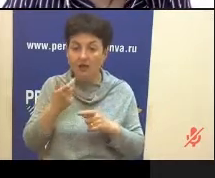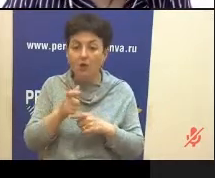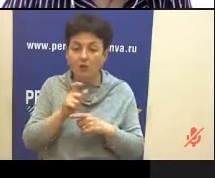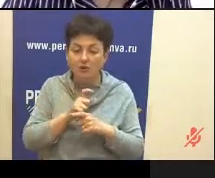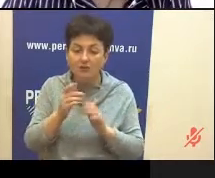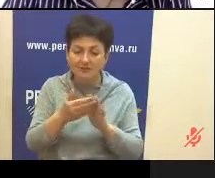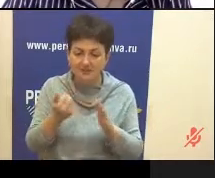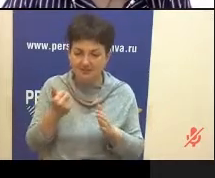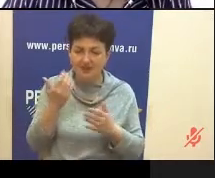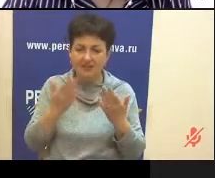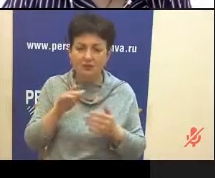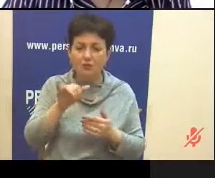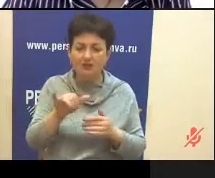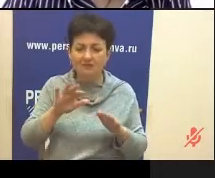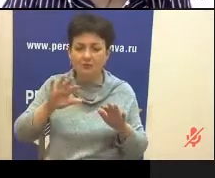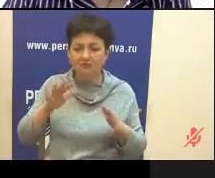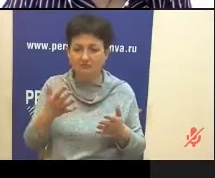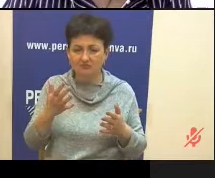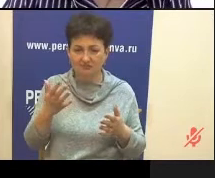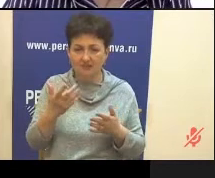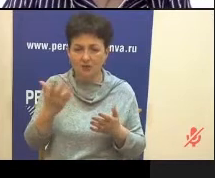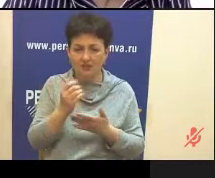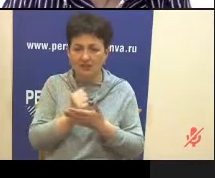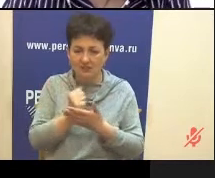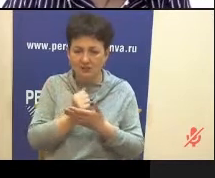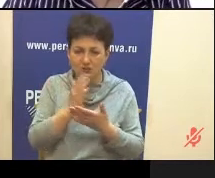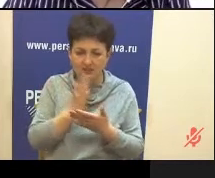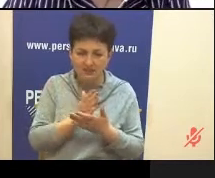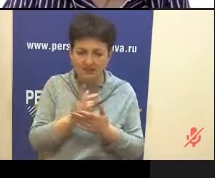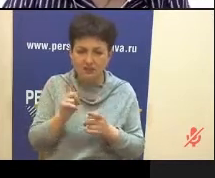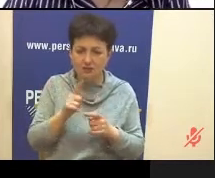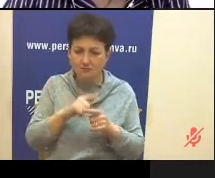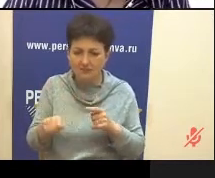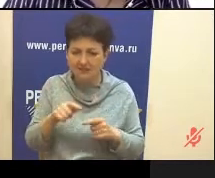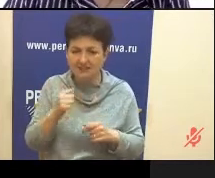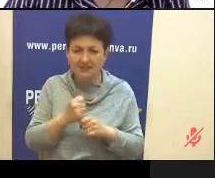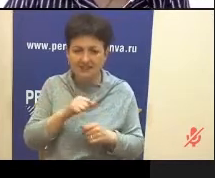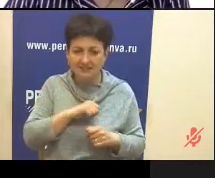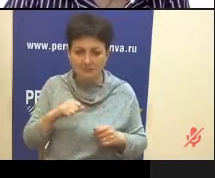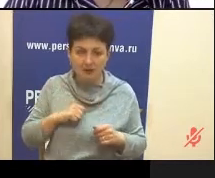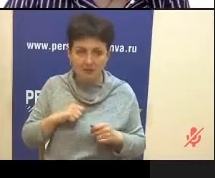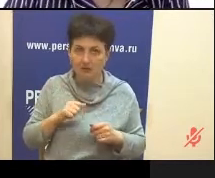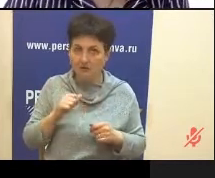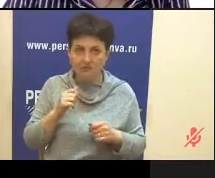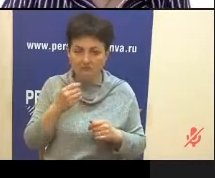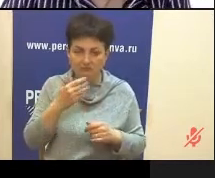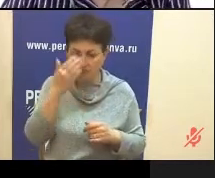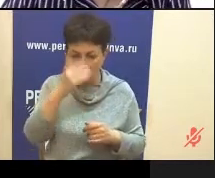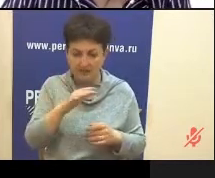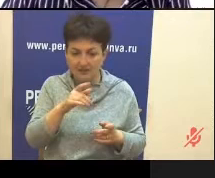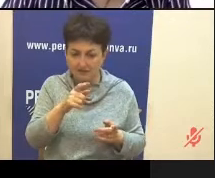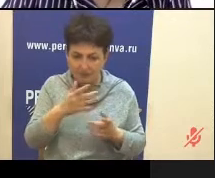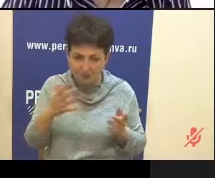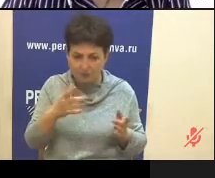никого. Поэтому я очень вас призываю, даже когда у вас вдруг внезапно оказывается, что ресурс есть сделать что-то быстро самому,